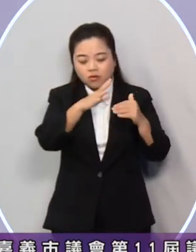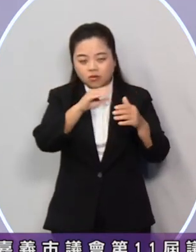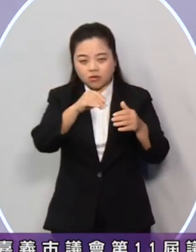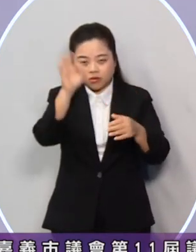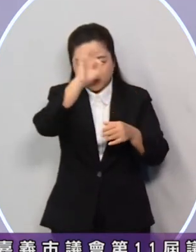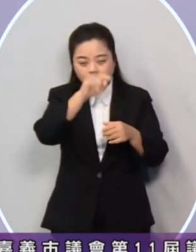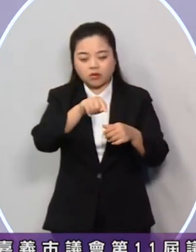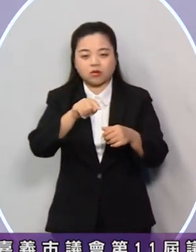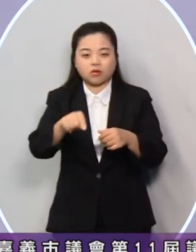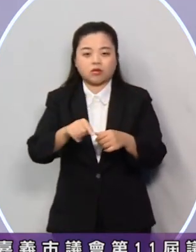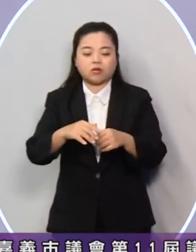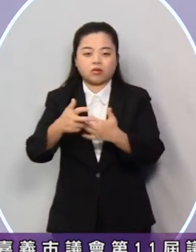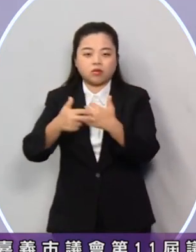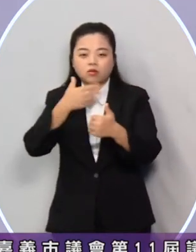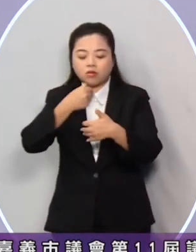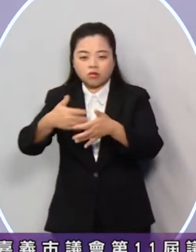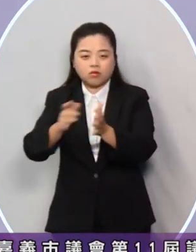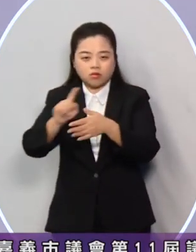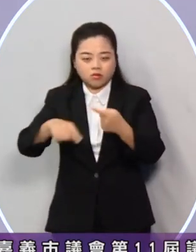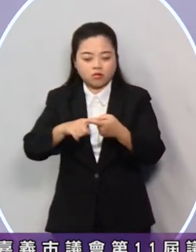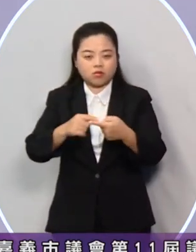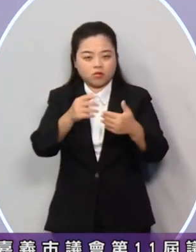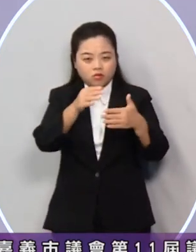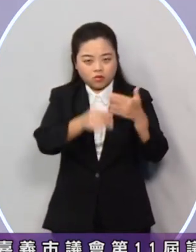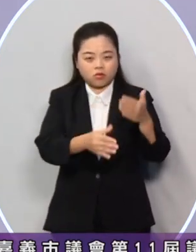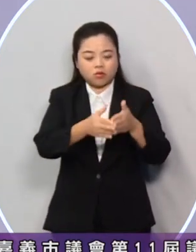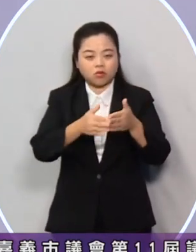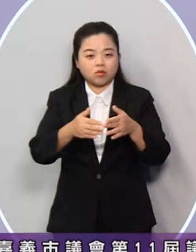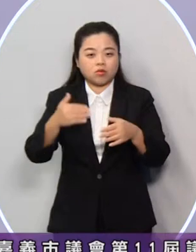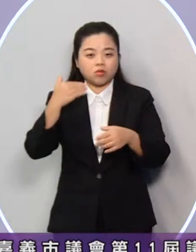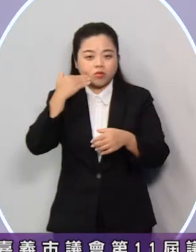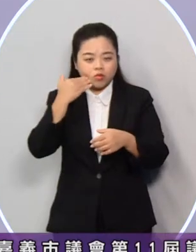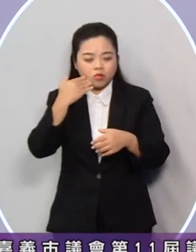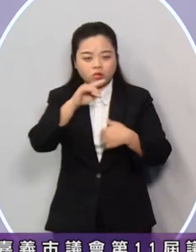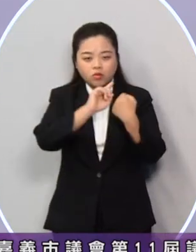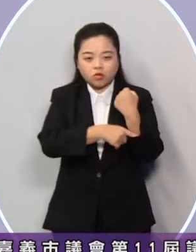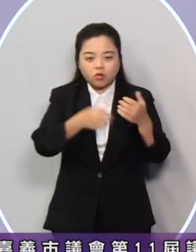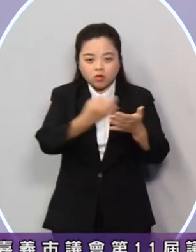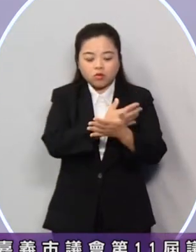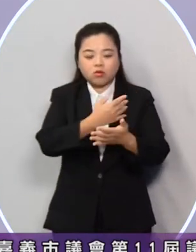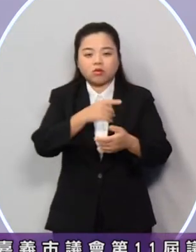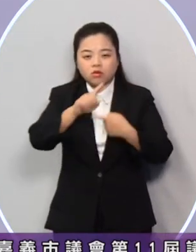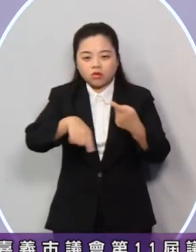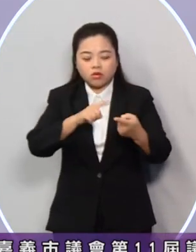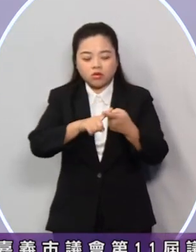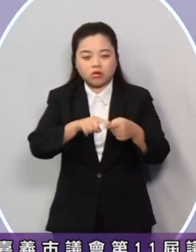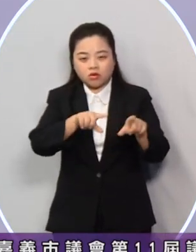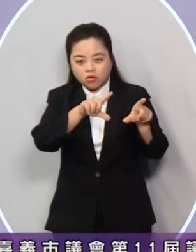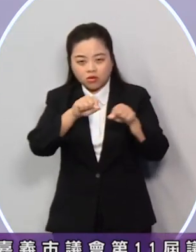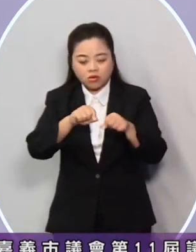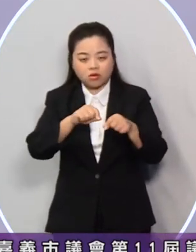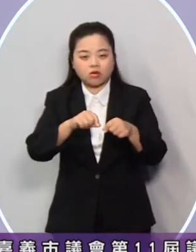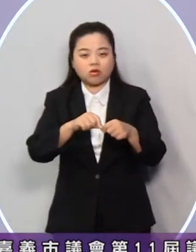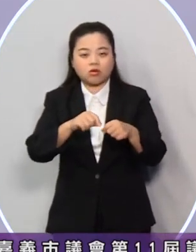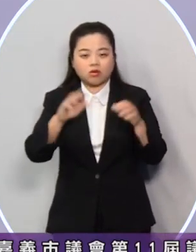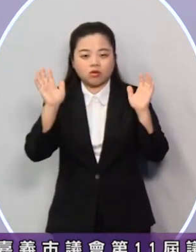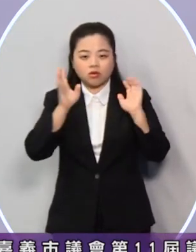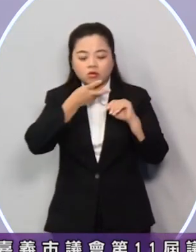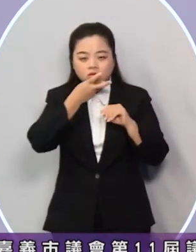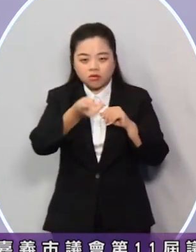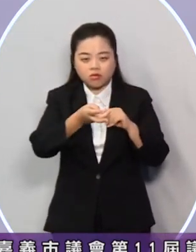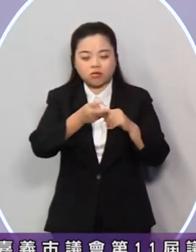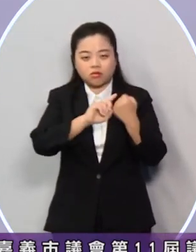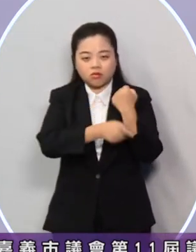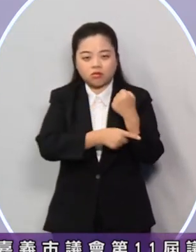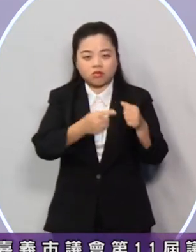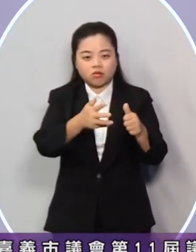应该明确规范。如认定《儿少权法》之法源不足，建请参照《儿少法性剥削防治条